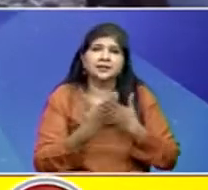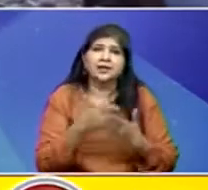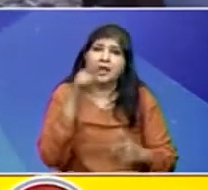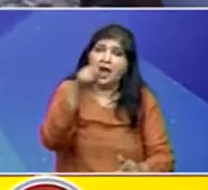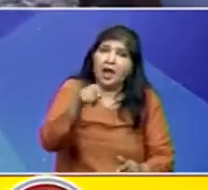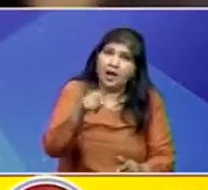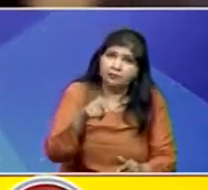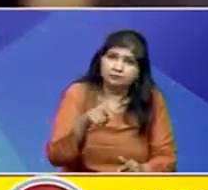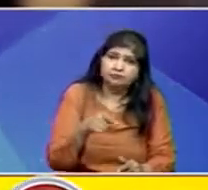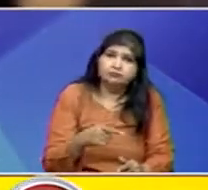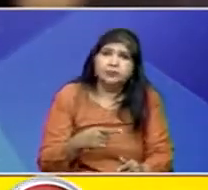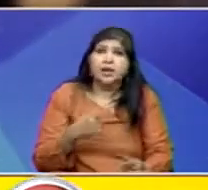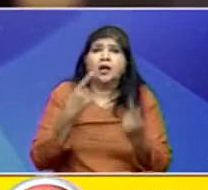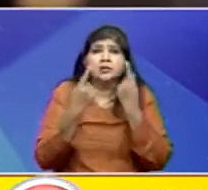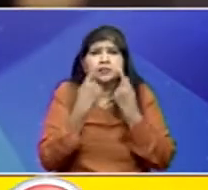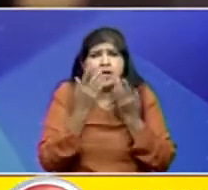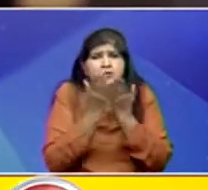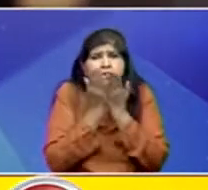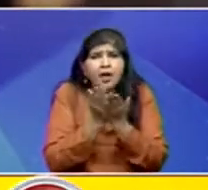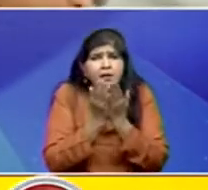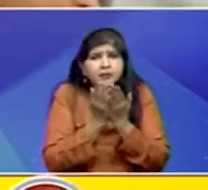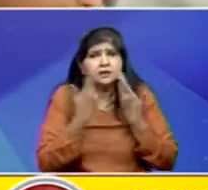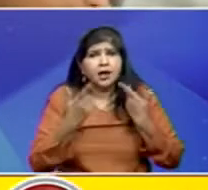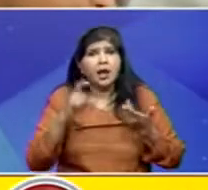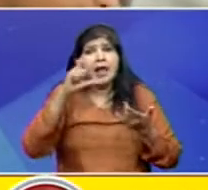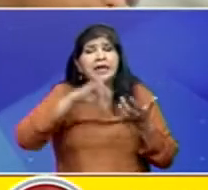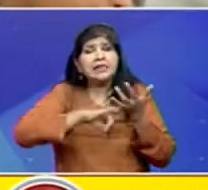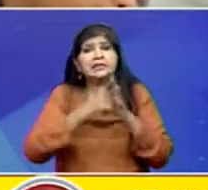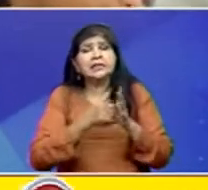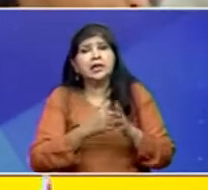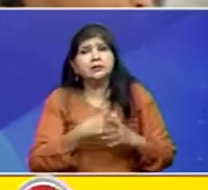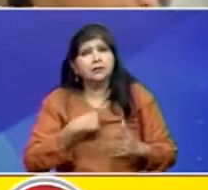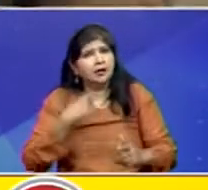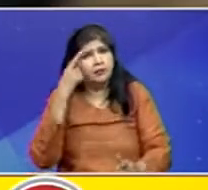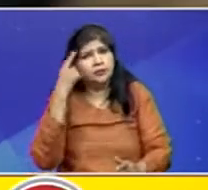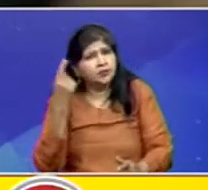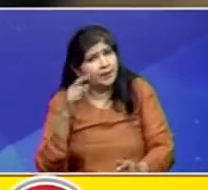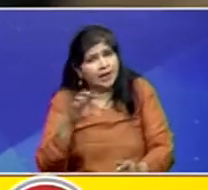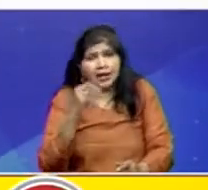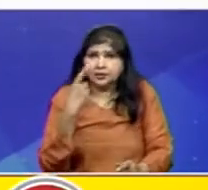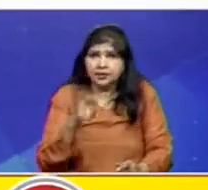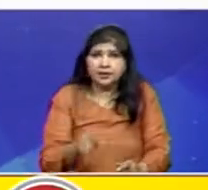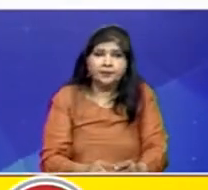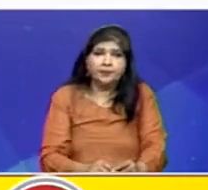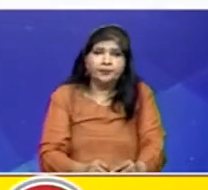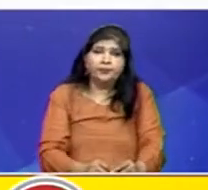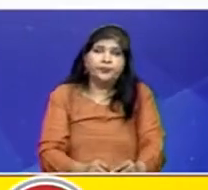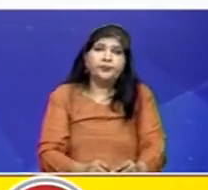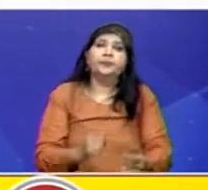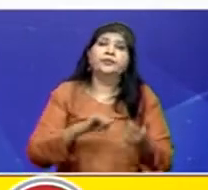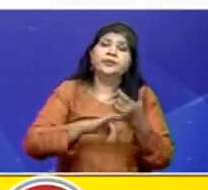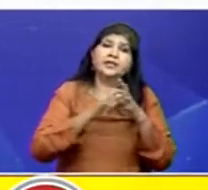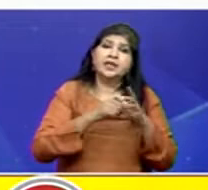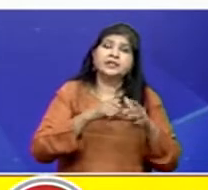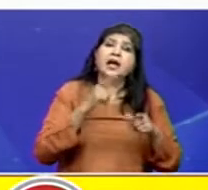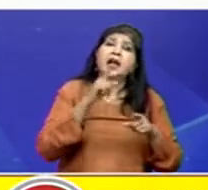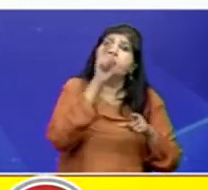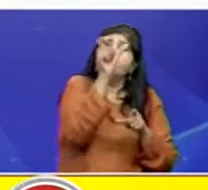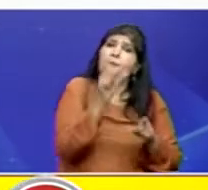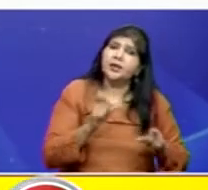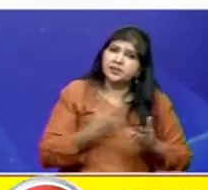विज्यान की पढ़ाई को याद करिए तो इसका मडलब आपको समझा जाएगा विज्यान का हर प्रिंसिपल